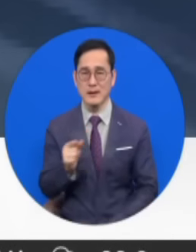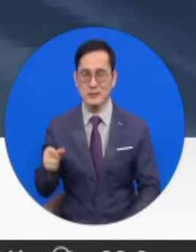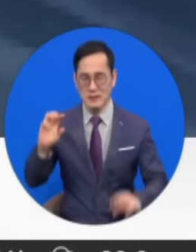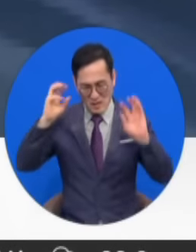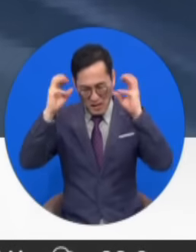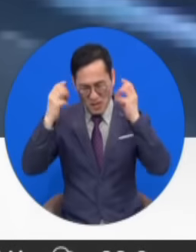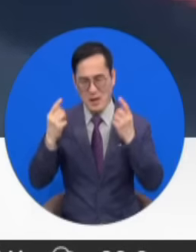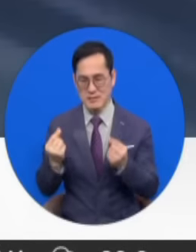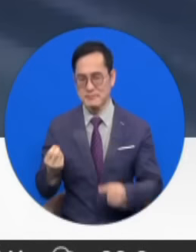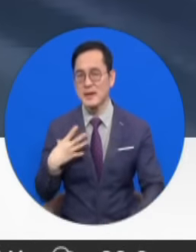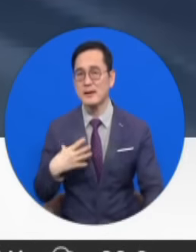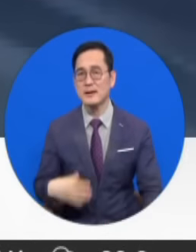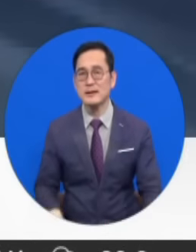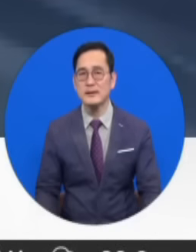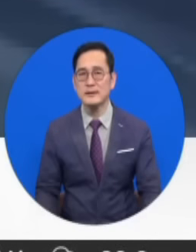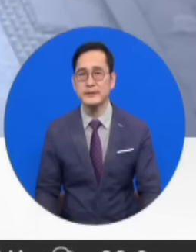보십니까?